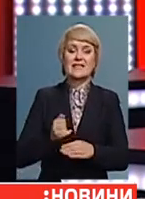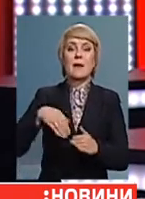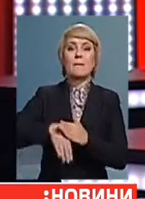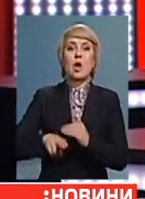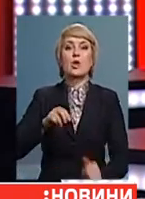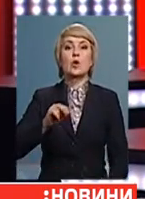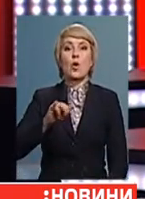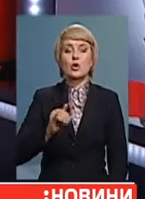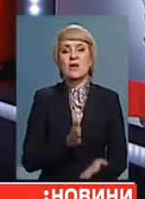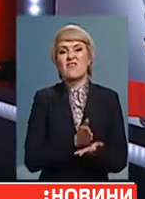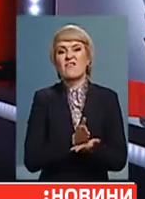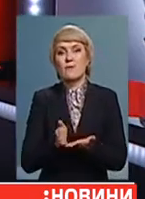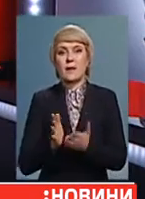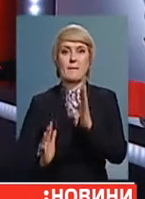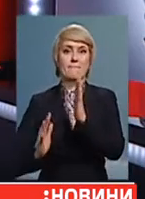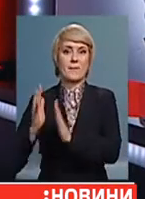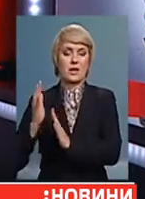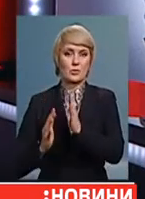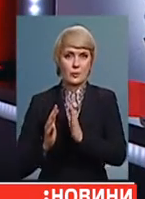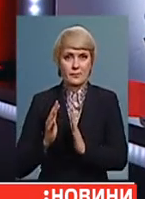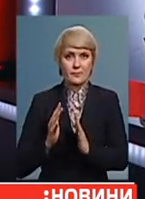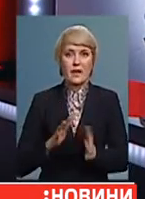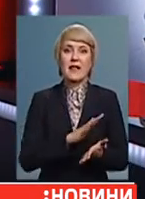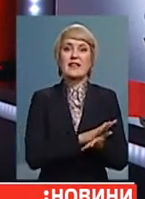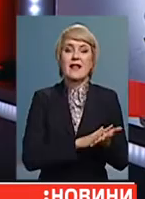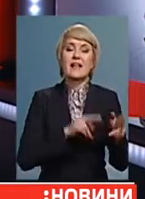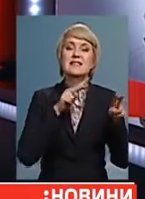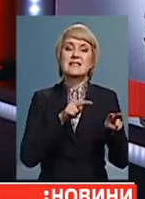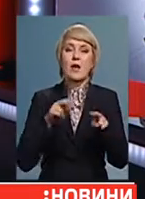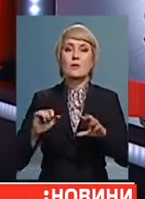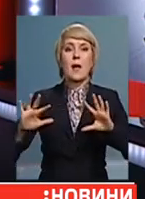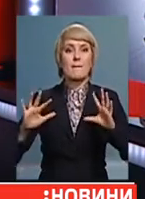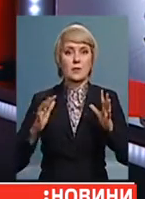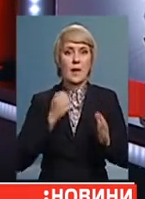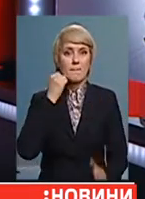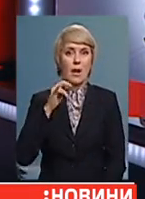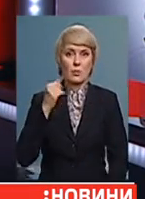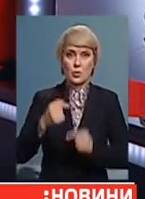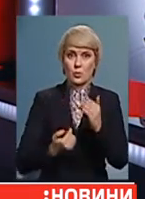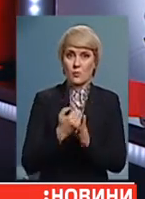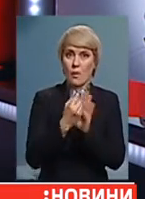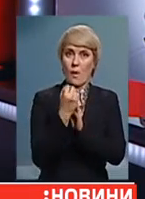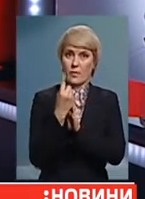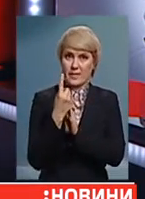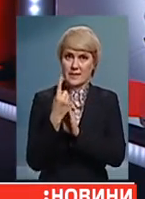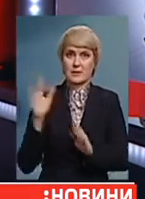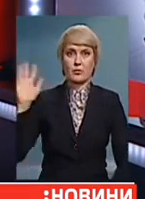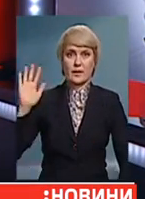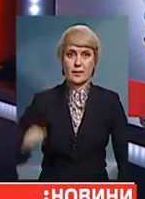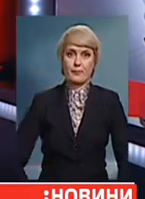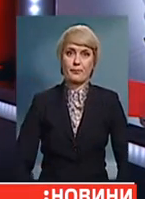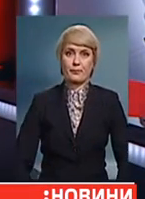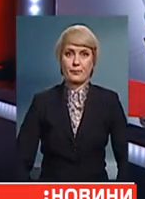Менора у Бабиному Яру. Ми і далі стежимо за подіями у Бабиному Яру. Наступний спецвипуск об 11:00. До зустрічі.